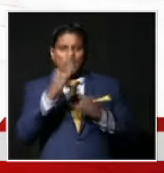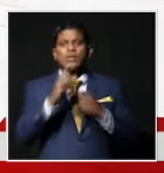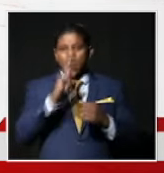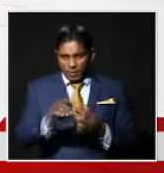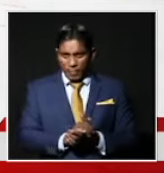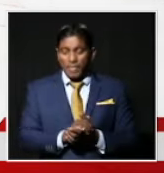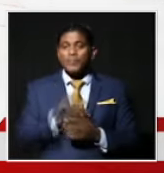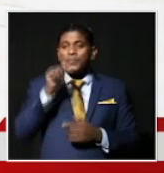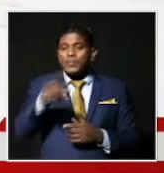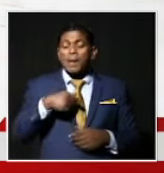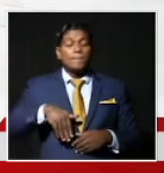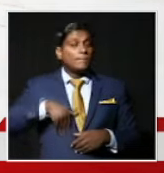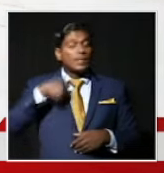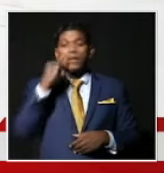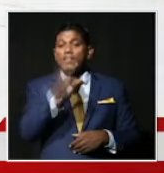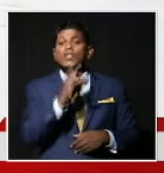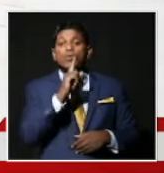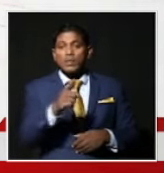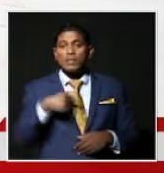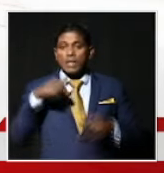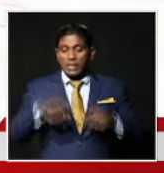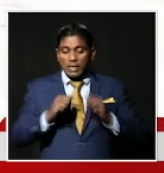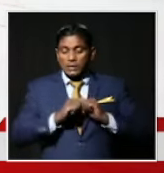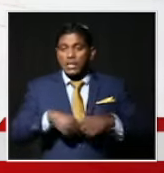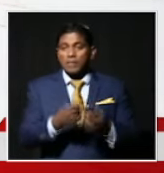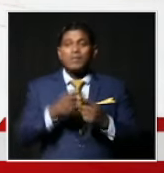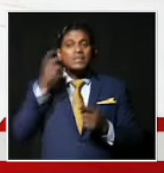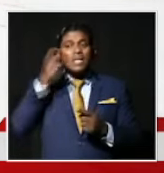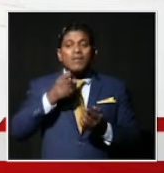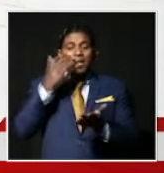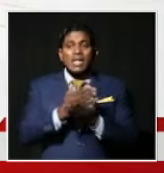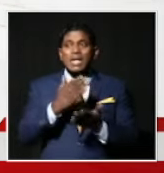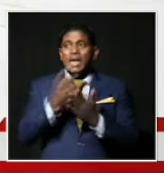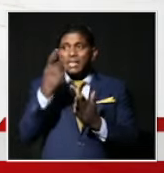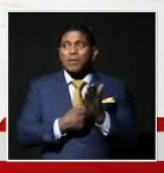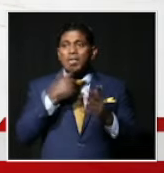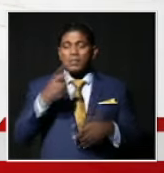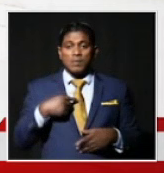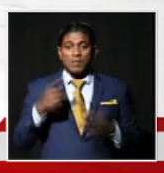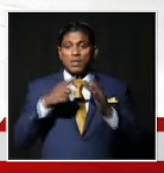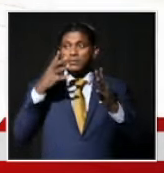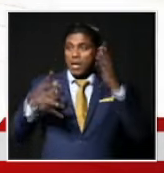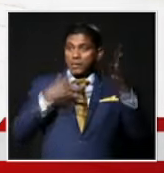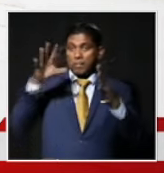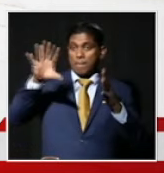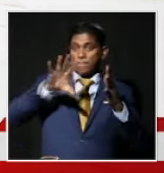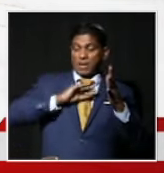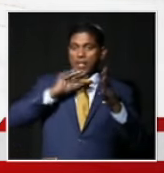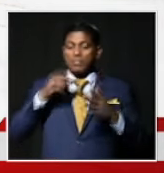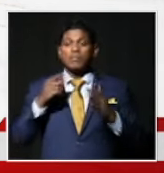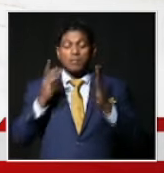එහිදී නැගුණ ප්‍රධාන විවේචනය වූයේ දැනට ක්‍රියාත්මක ත්‍රස්තවාදී වැළැක්වීමේ නීති මගින් ජාත්‍යන්තරයේ පිළිගත් මානව හිමිකම්